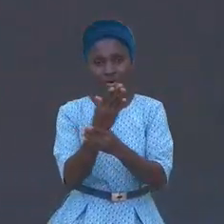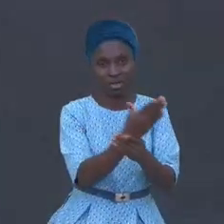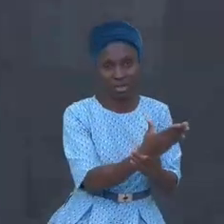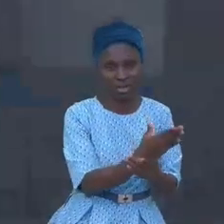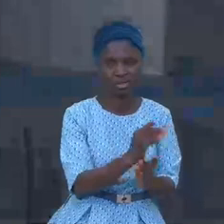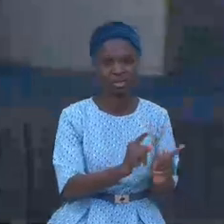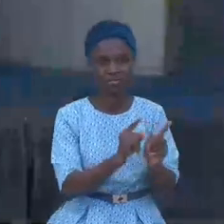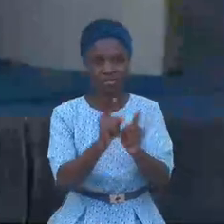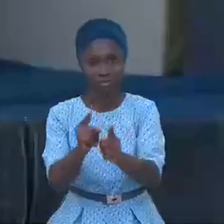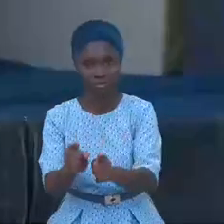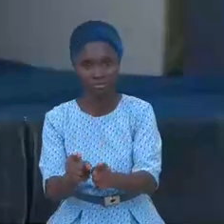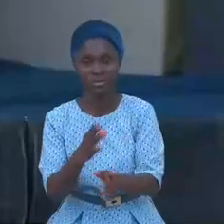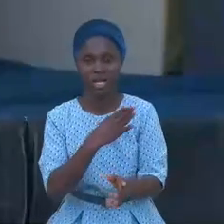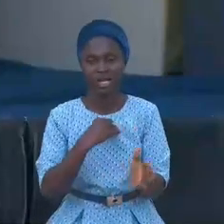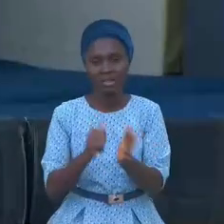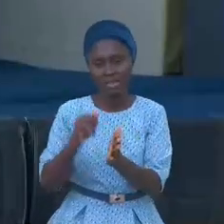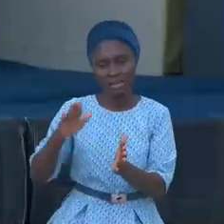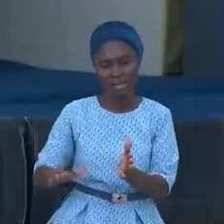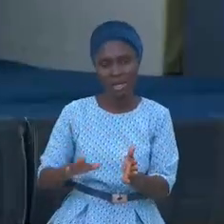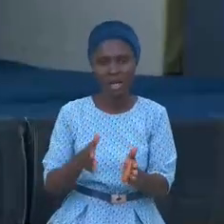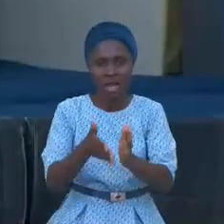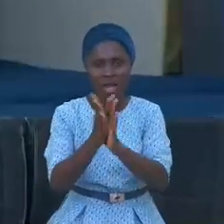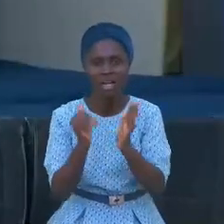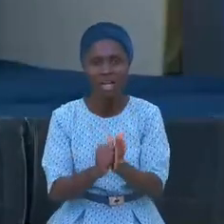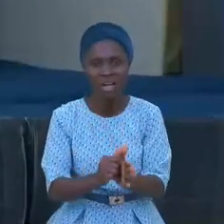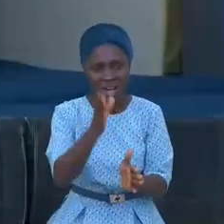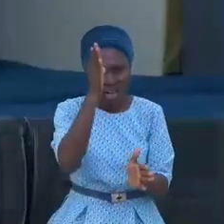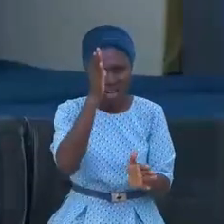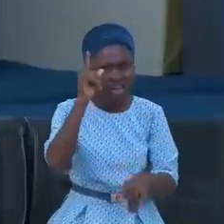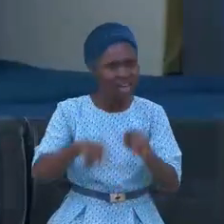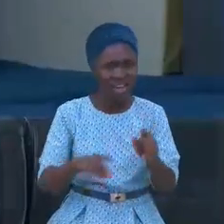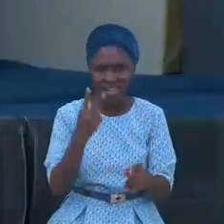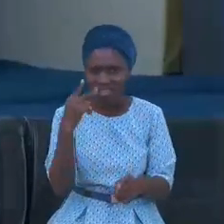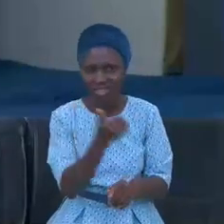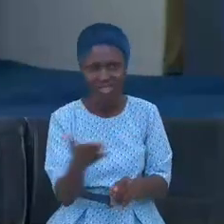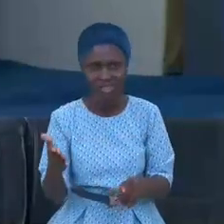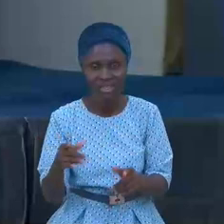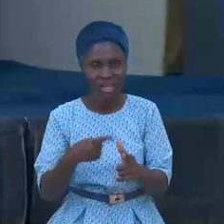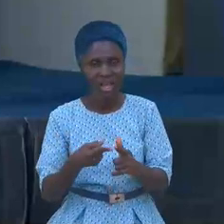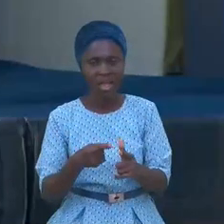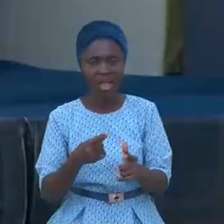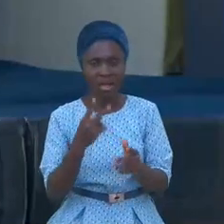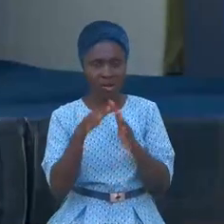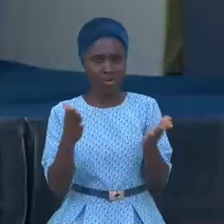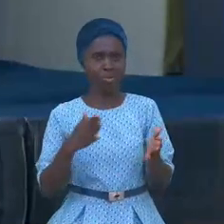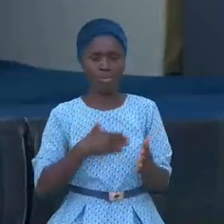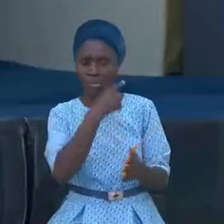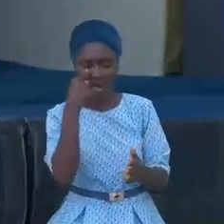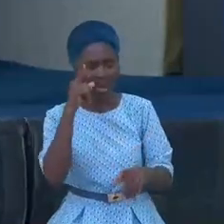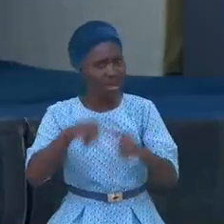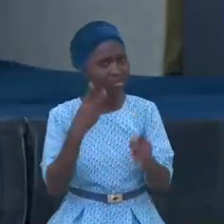marche. Et l'enfant dit, papa, je ne vois rien. J'ouvre mes yeux, mais je ne vois